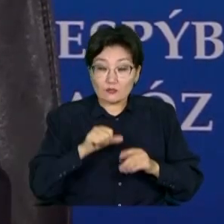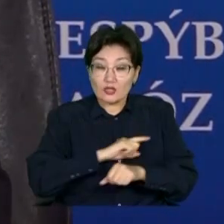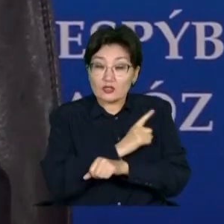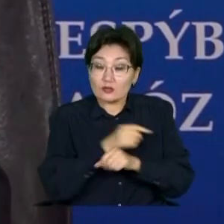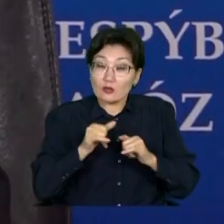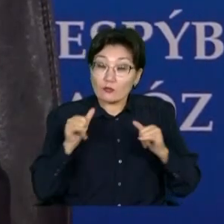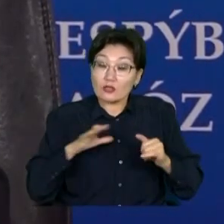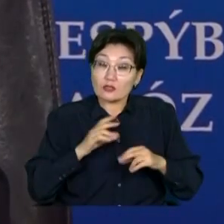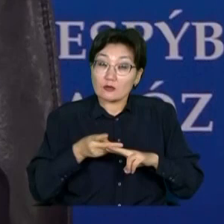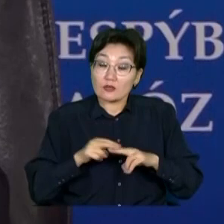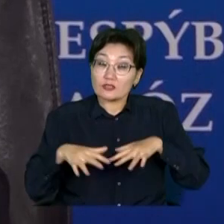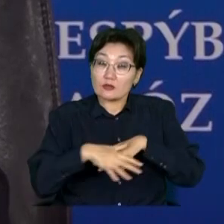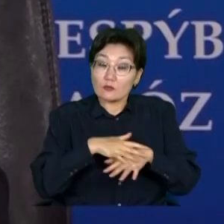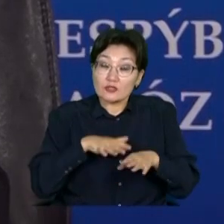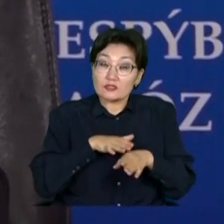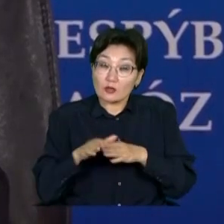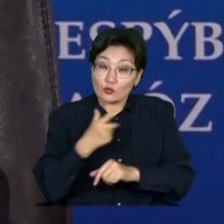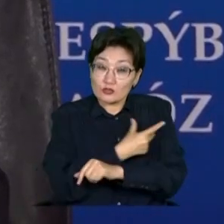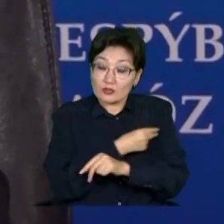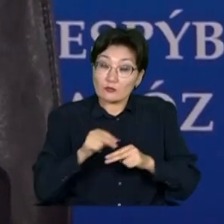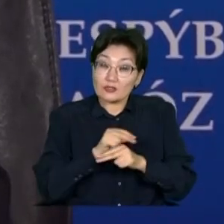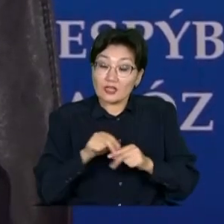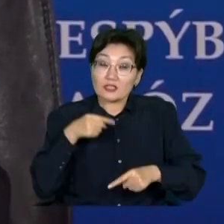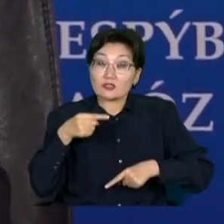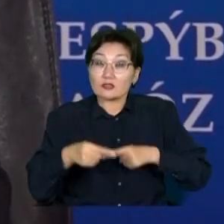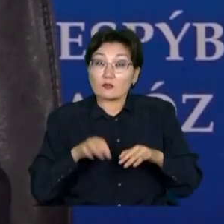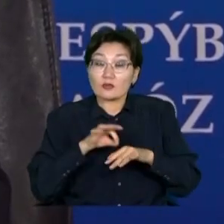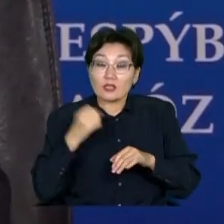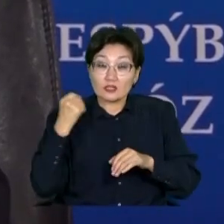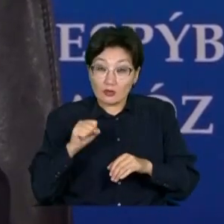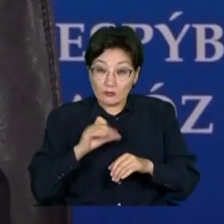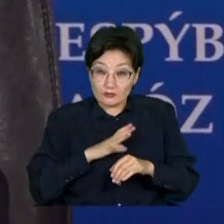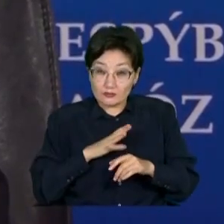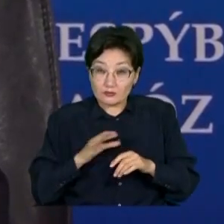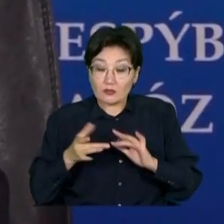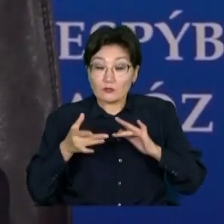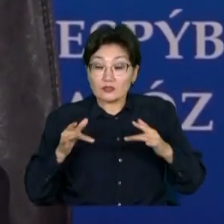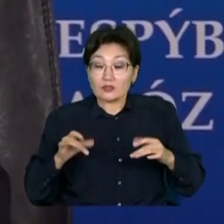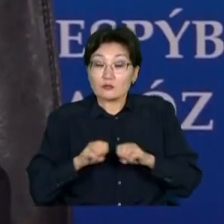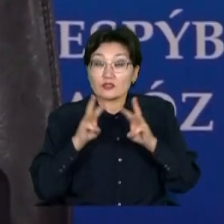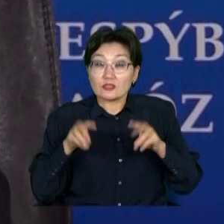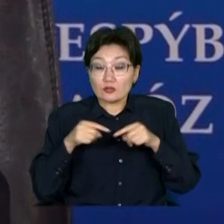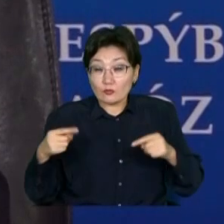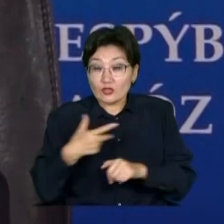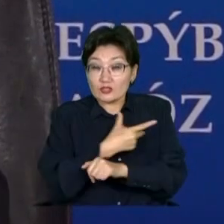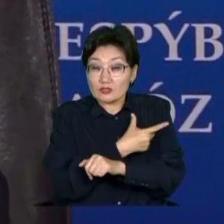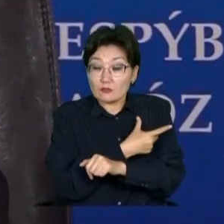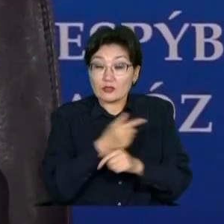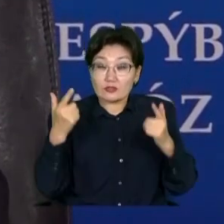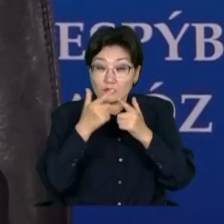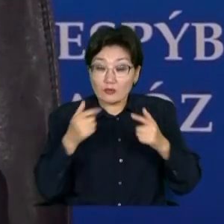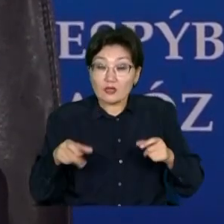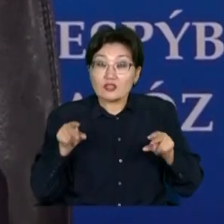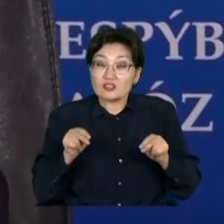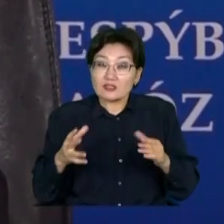өршіді. Осы кезде халықтың жаппай иммунитетін көтеру арқылы ғана ауруды жеңген едік. Әлеуметтік желіде тарап жатқан түрлі ақпараттың барлығын шындық